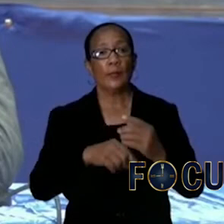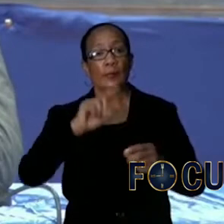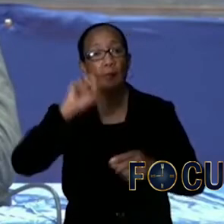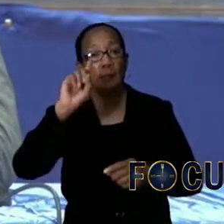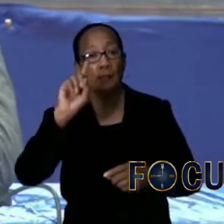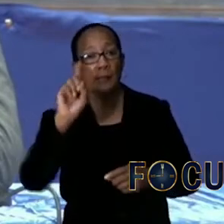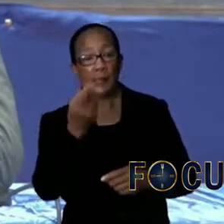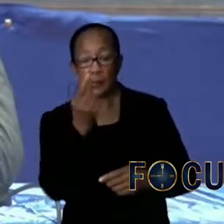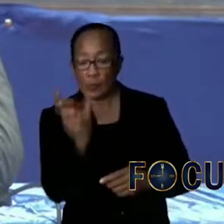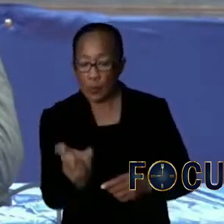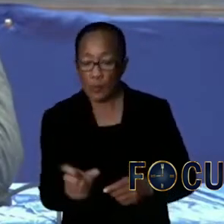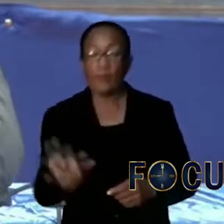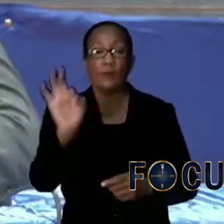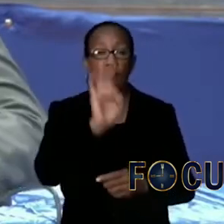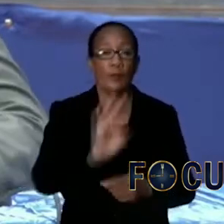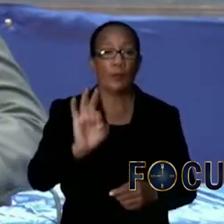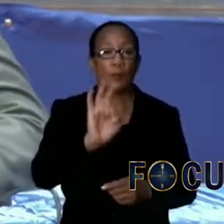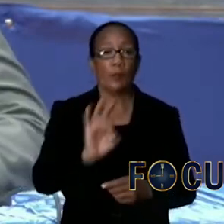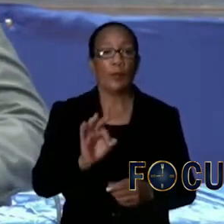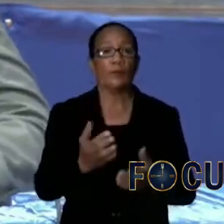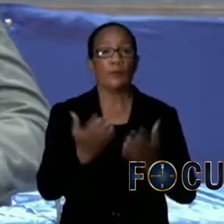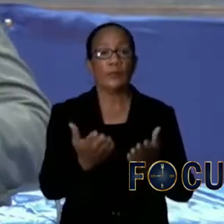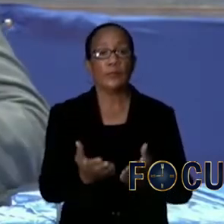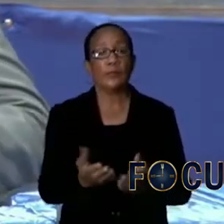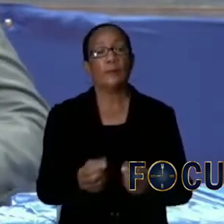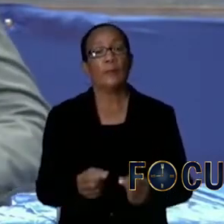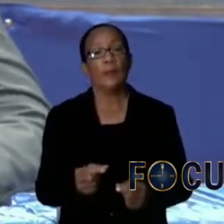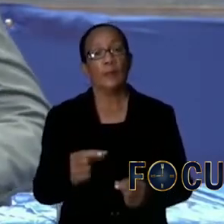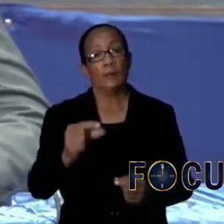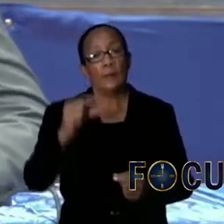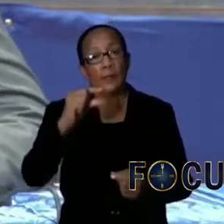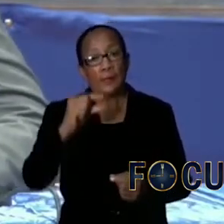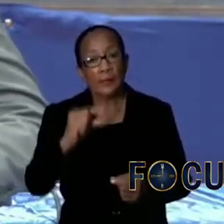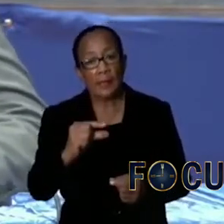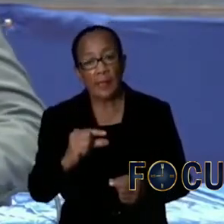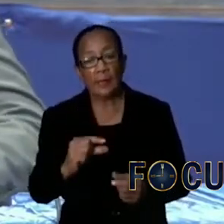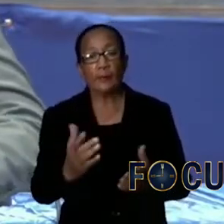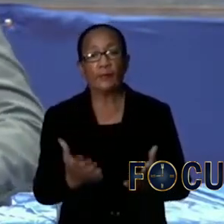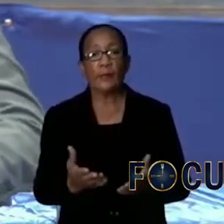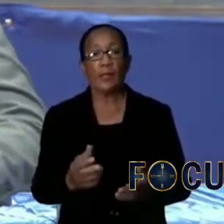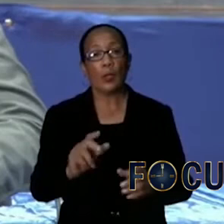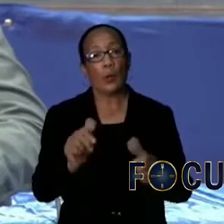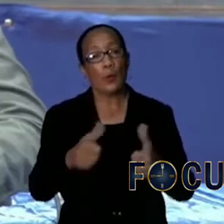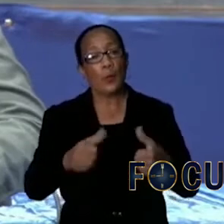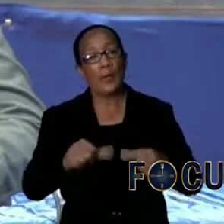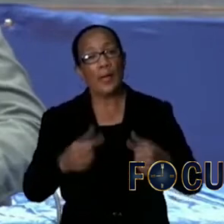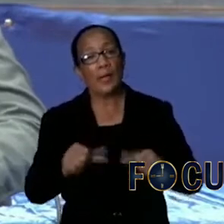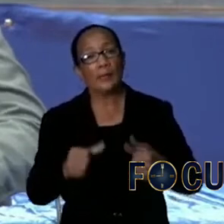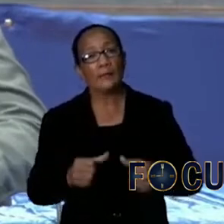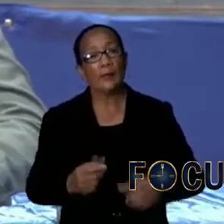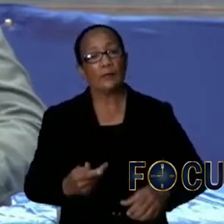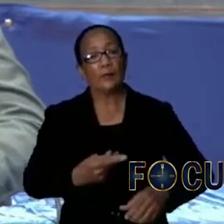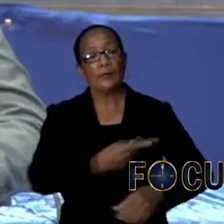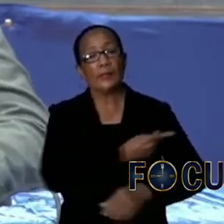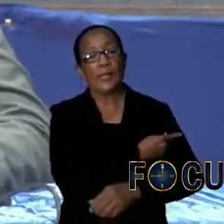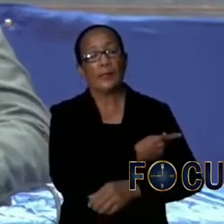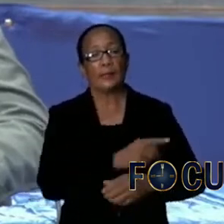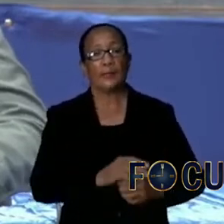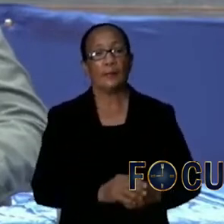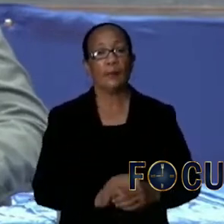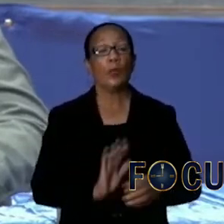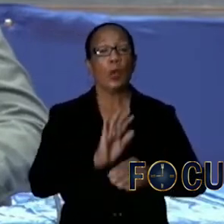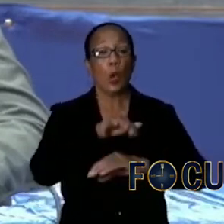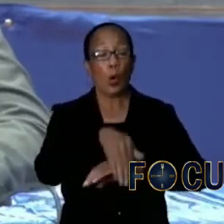eerste week van februari voorzien van een klein percentage van de populatie aan vaccins.